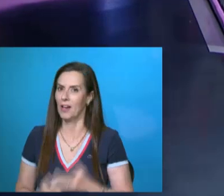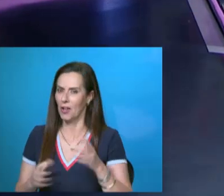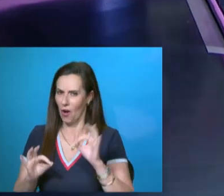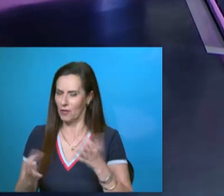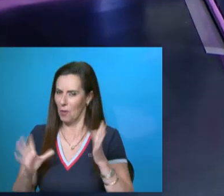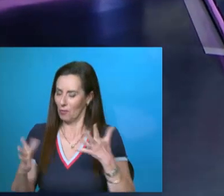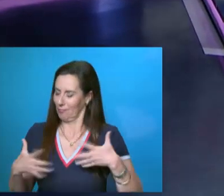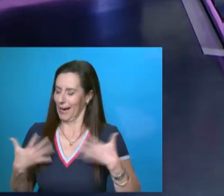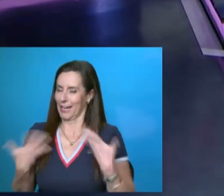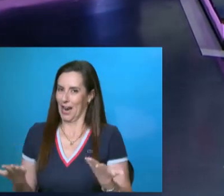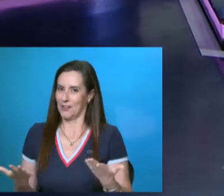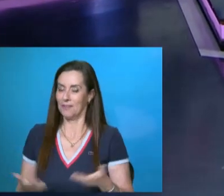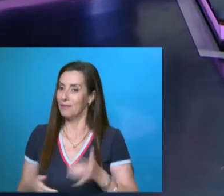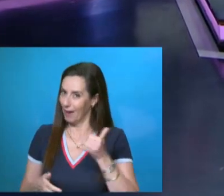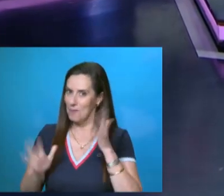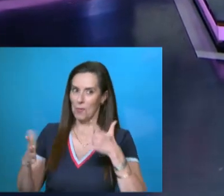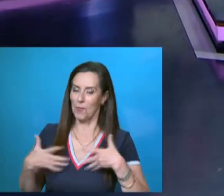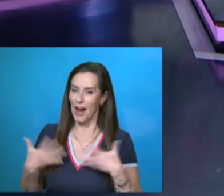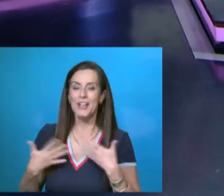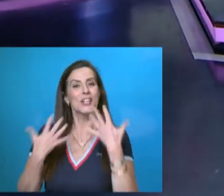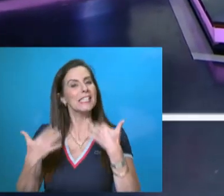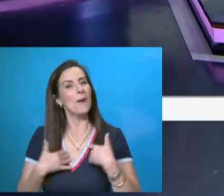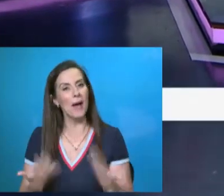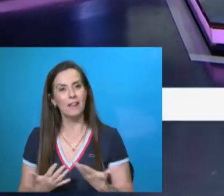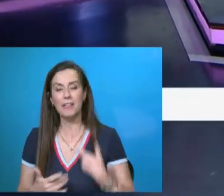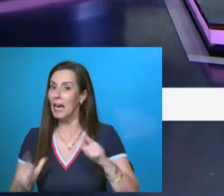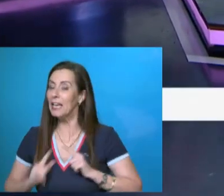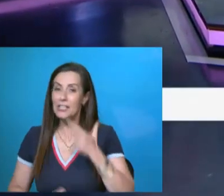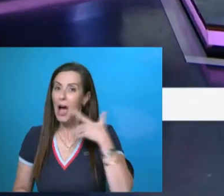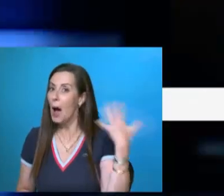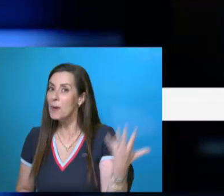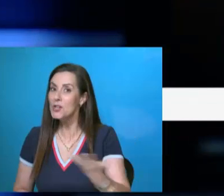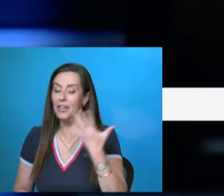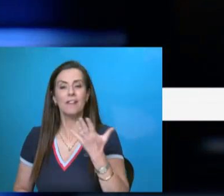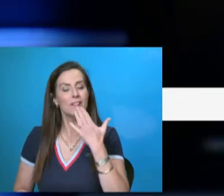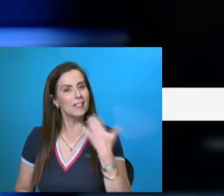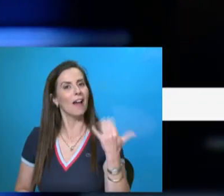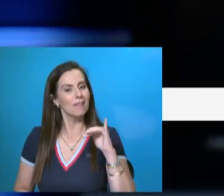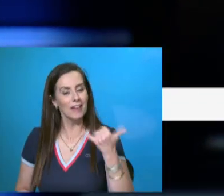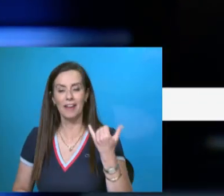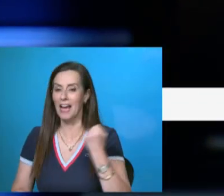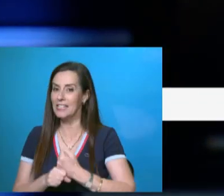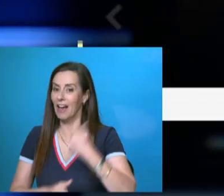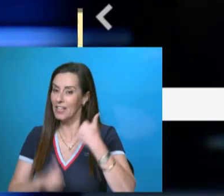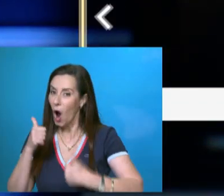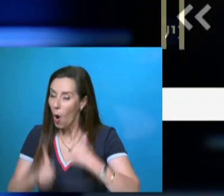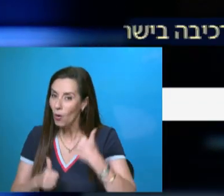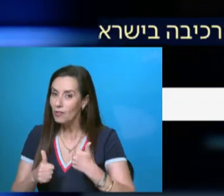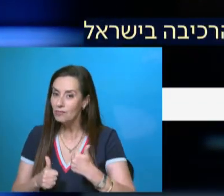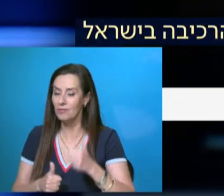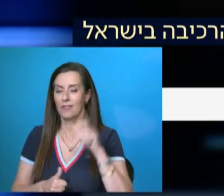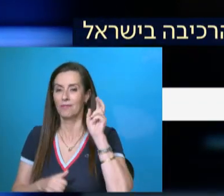מרגש. מאוד מאוד מרגש. ספר לנו. חיכינו לזה הרבה שנים, וישראל עשתה את תחרות הקריטריון לטוקיו